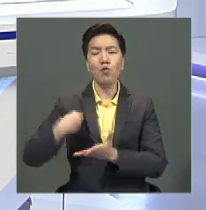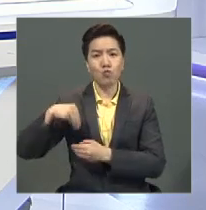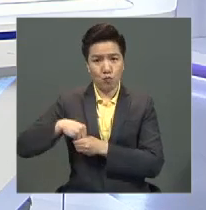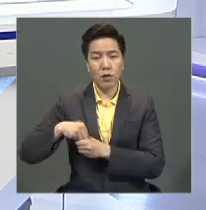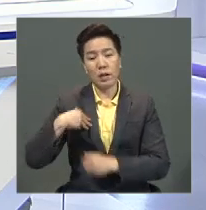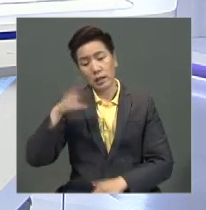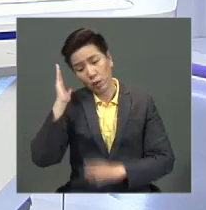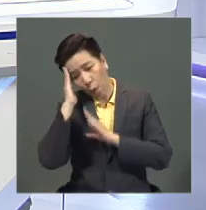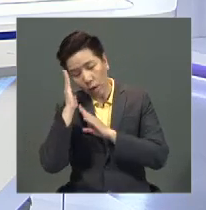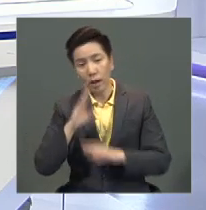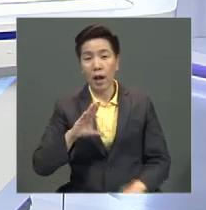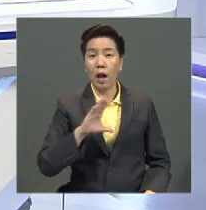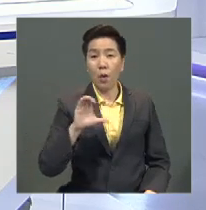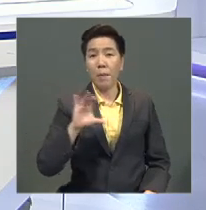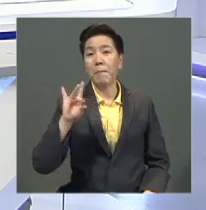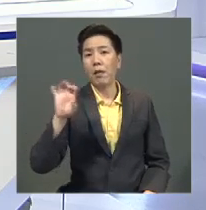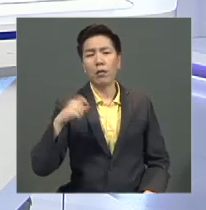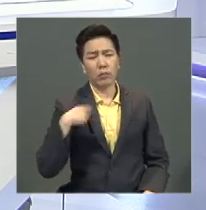ก็ต้องใช้วิธีการโทรศัพท์เท่านั้นอย่างโรงแรมที่ฉันจะไปเนี่ยให้ใช้วิธีการโทรเท่านั้นชีวิตคุณโทรเข้าไปเยอะมากกว่าโคติดบางคนก็อาจจะถอดใจแต่ด้วยความที่เราบอกว่าเออเราอยากจะไปกระตุ้นจังหวัดระยองนะครับก็มีความพยายามนิดนึงนะต้องไประยองอ่ะถือว่าเป็นสิ่งที่ต้องไปอย่างน้อยก็ไปช่วยกันตรงกระตุ้นเศรษฐกิจหน่อยแต่ว่าโรงแรมส่วนมากที่จองย่างเนี่ยจะเป็นโรงแรมที่มีชื่อเสียงนิดนึงค่ะโรงแรมดังรีวิวเยอะๆนะฮะเพราะฉะนั้นจริงถ้าเราอยากกระจายเศรษฐกิจจริงๆก็ไปโรงแรมขนาดเล็กขนาดกลางหรือโรงแรมที่อยู่ในพื้นที่ที่อาจจะไม่ค่อยมีใครรู้จักบ้างก็ได้นะคะตอนนี้ถือว่าเป็นโอกาสด้วยนะเพราะว่าเราไปเที่ยวในช่วงที่เหมือนเพิ่งกับเริ่มเปิดตัวใหม่ๆกับธรรมชาติมันก็ยังสดอยู่รอพวกเราไปที่สำคัญคือพอเราไปในจะเกิดการจ้างงานสร้างรายได้กับคนในพื้นที่ที่บอกว่าให้ทุกคนไปแน่นอนนะคะยังยังยังพอมีคนที่อาจจะพอมีกำลังบ้างเล็กๆน้อยๆครับถ้าคืนละ500 800บาทที่พักตัวอย่างมีนะ